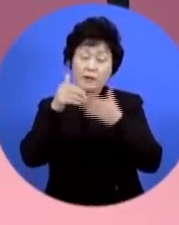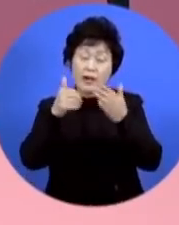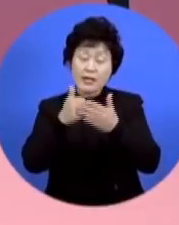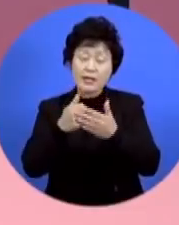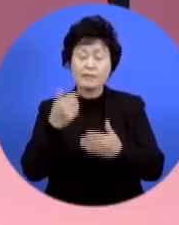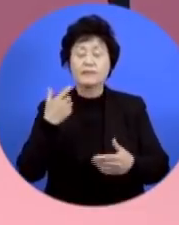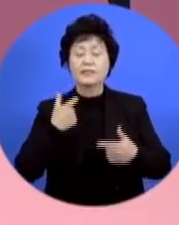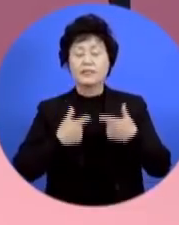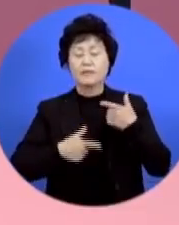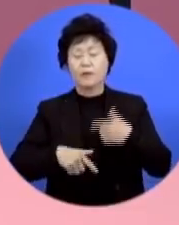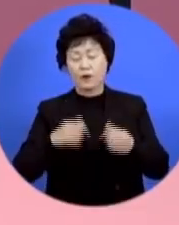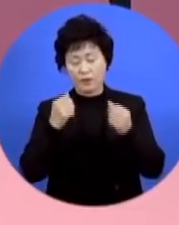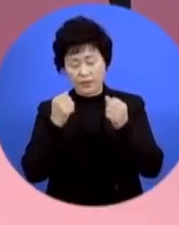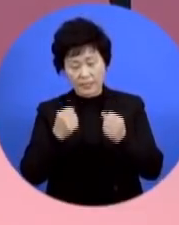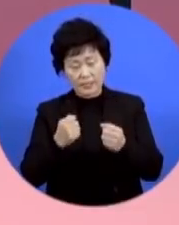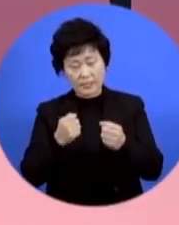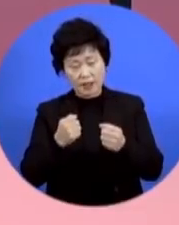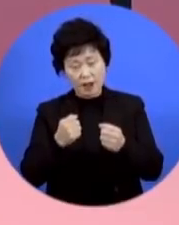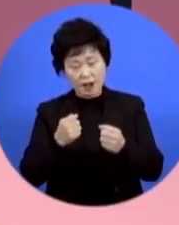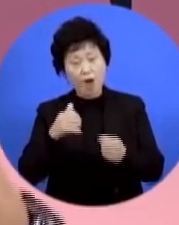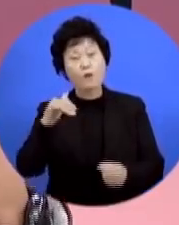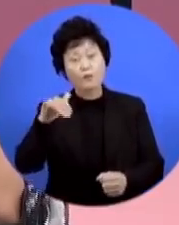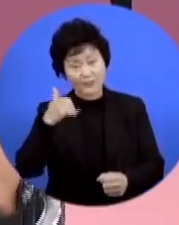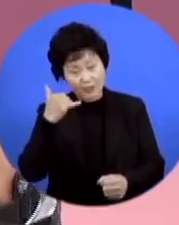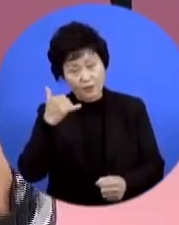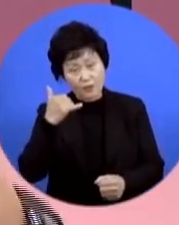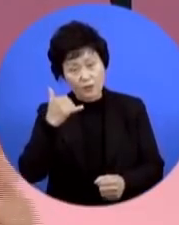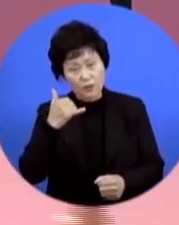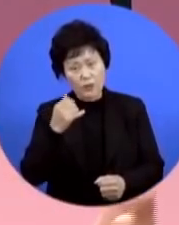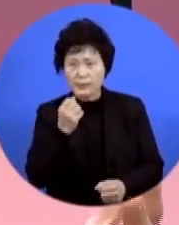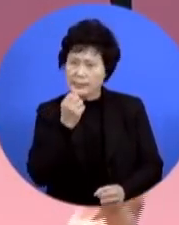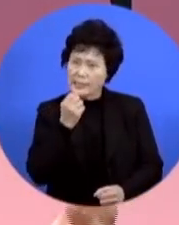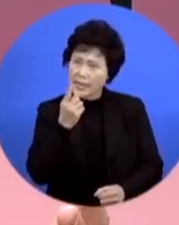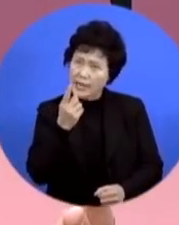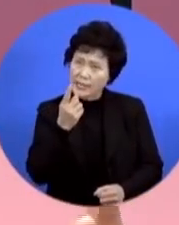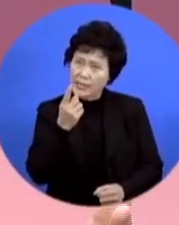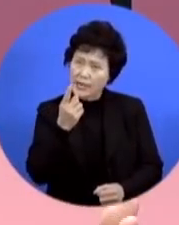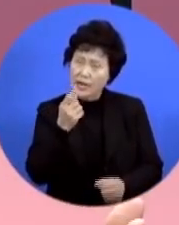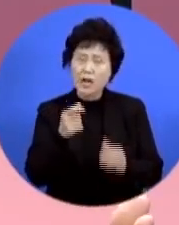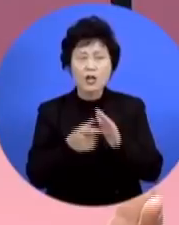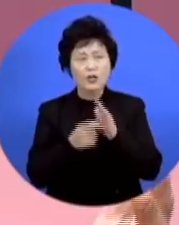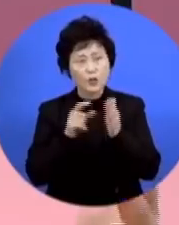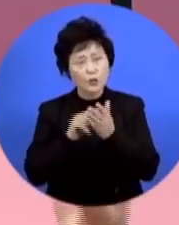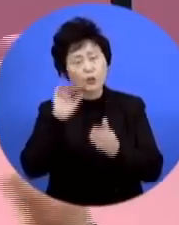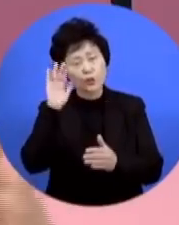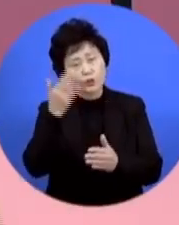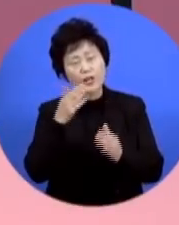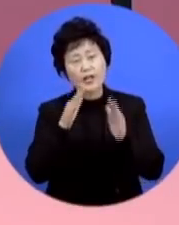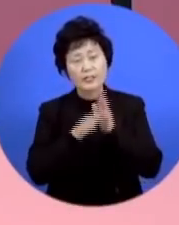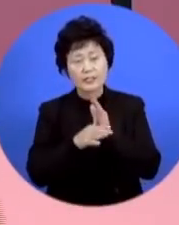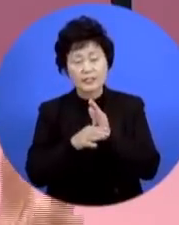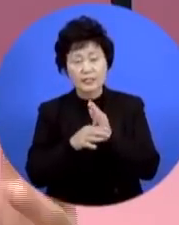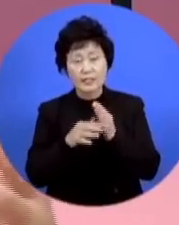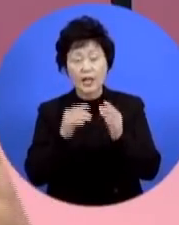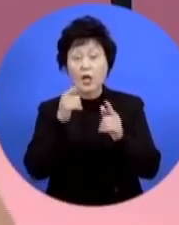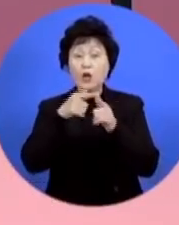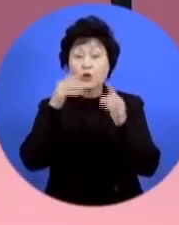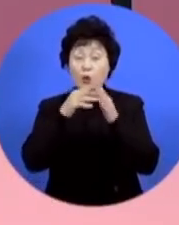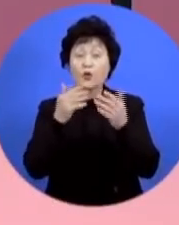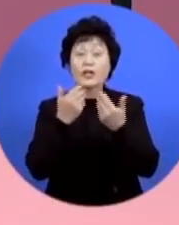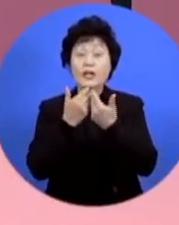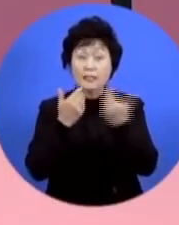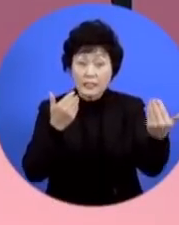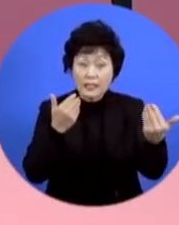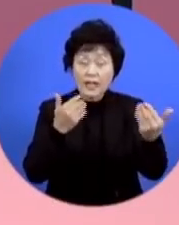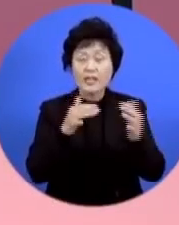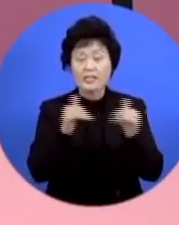정말로 한 달이 못 돼서 나가실 분들 다 나가시고 이렇게 됐는데 정리가 싹 된 거예요. 정리가